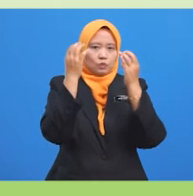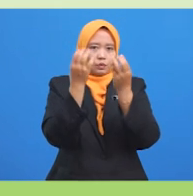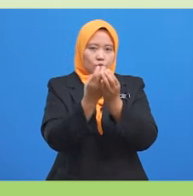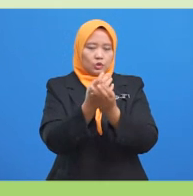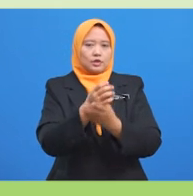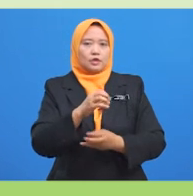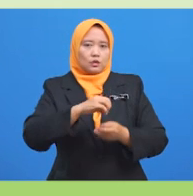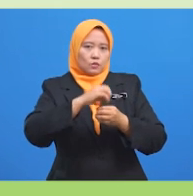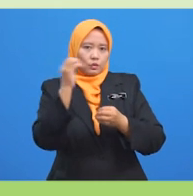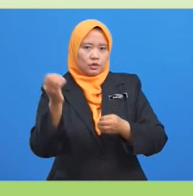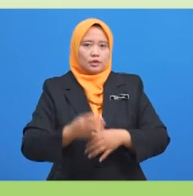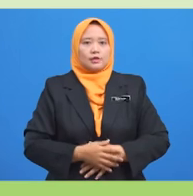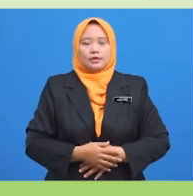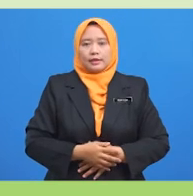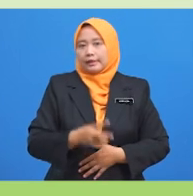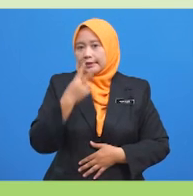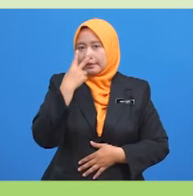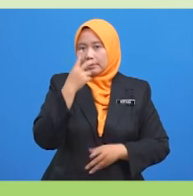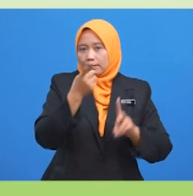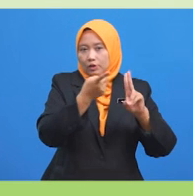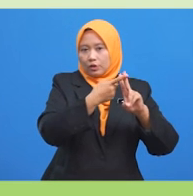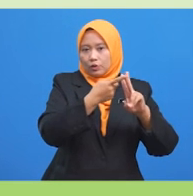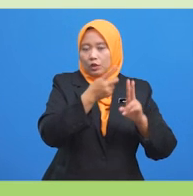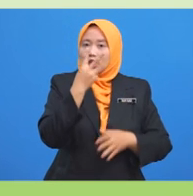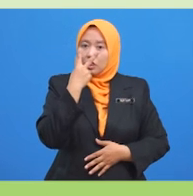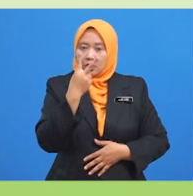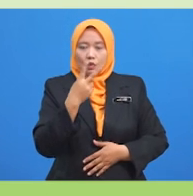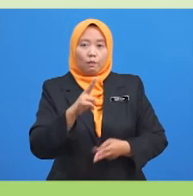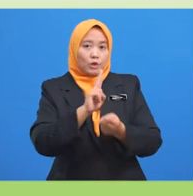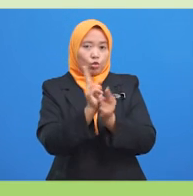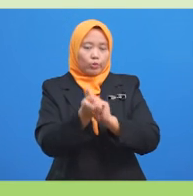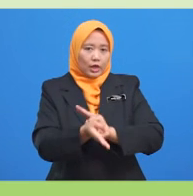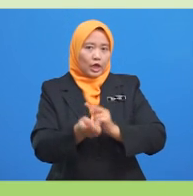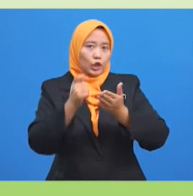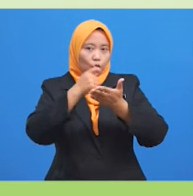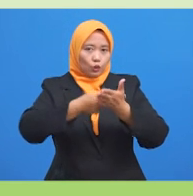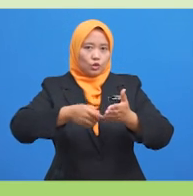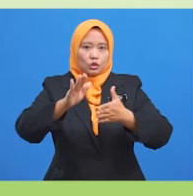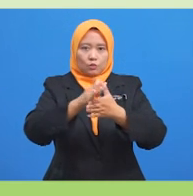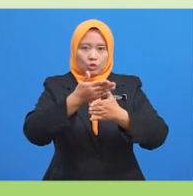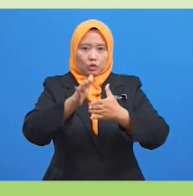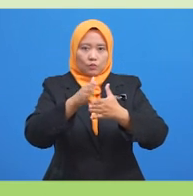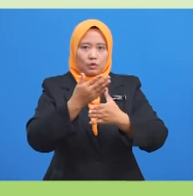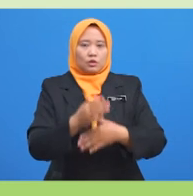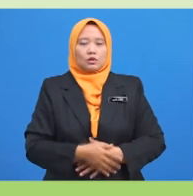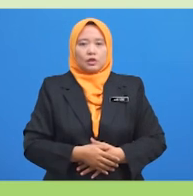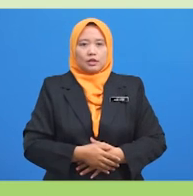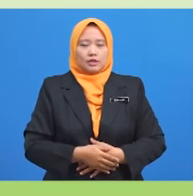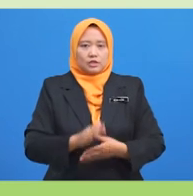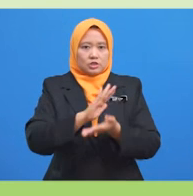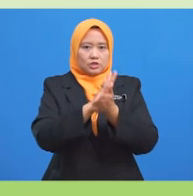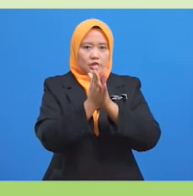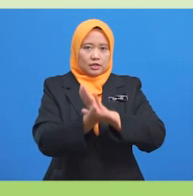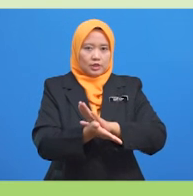kos purata. Perubahan yang berlaku di kos purata akan menjadi kumpulan output kedua.